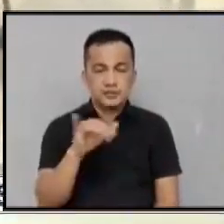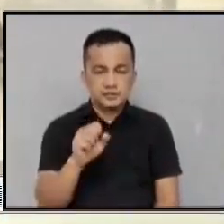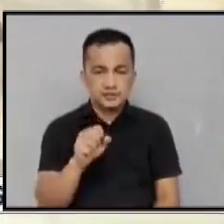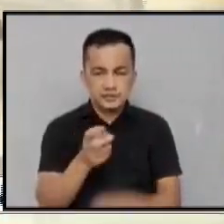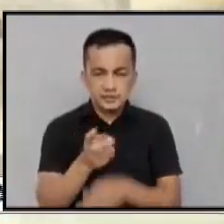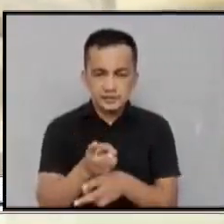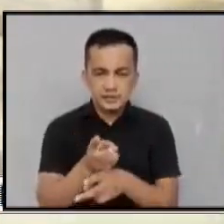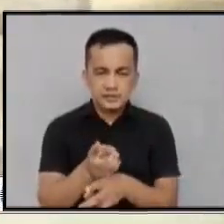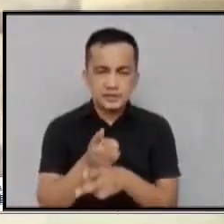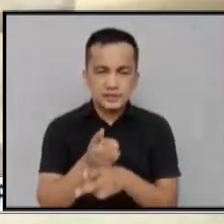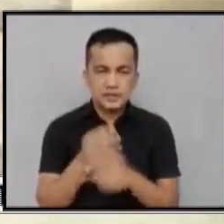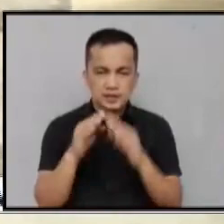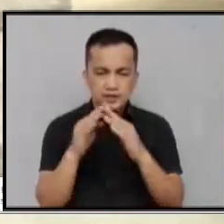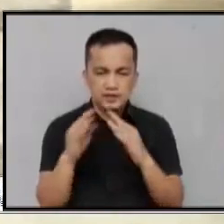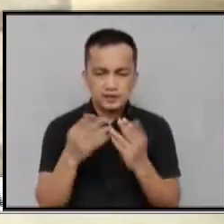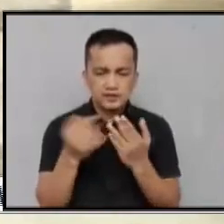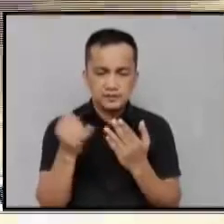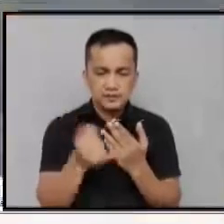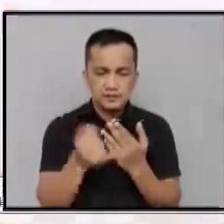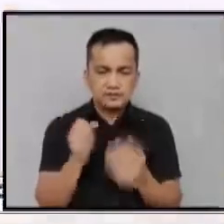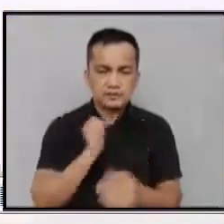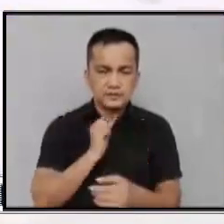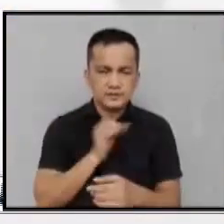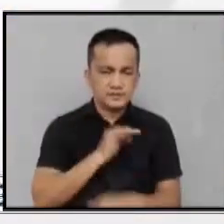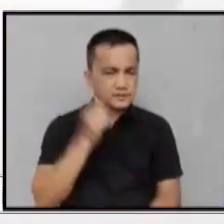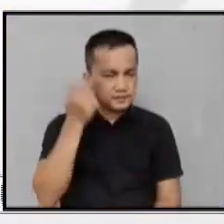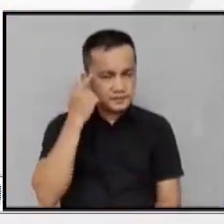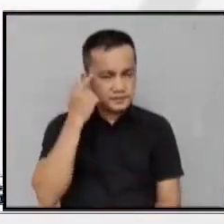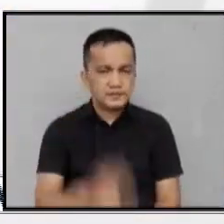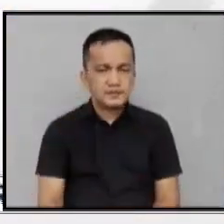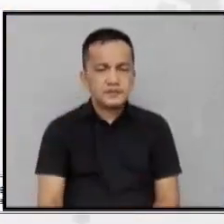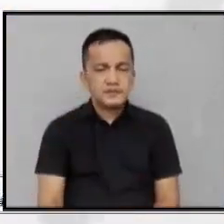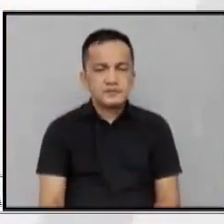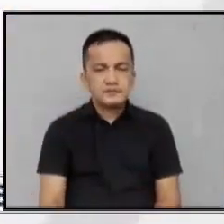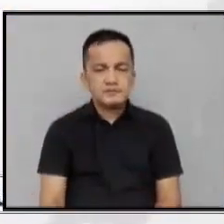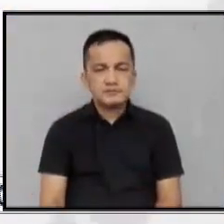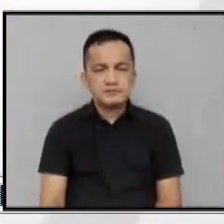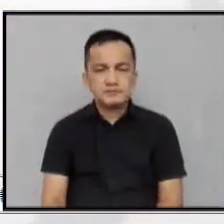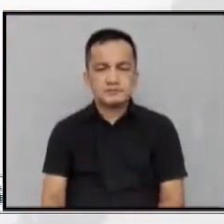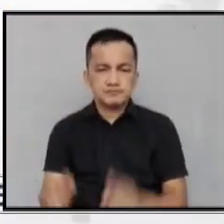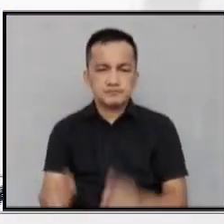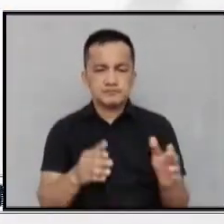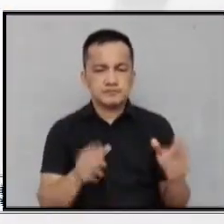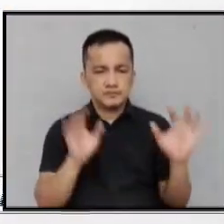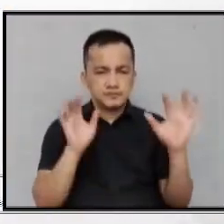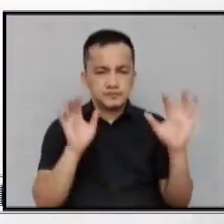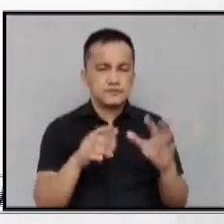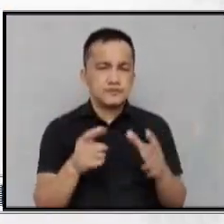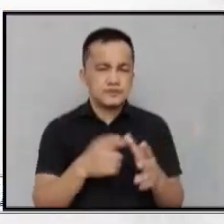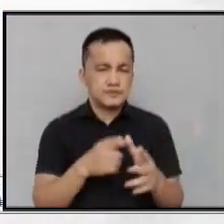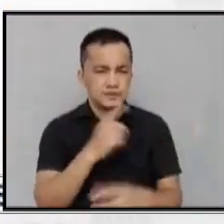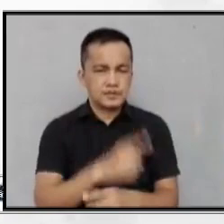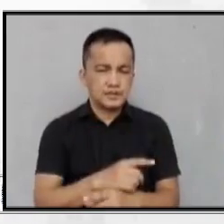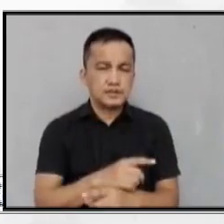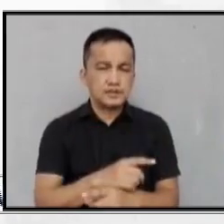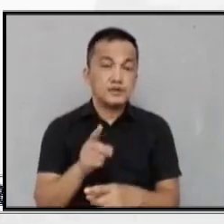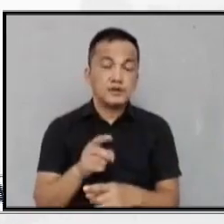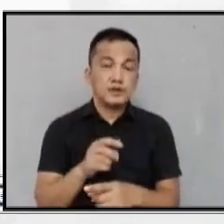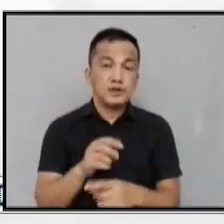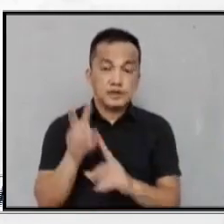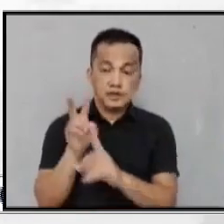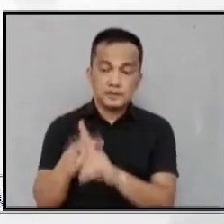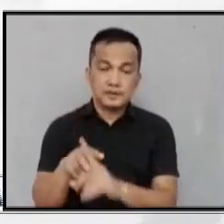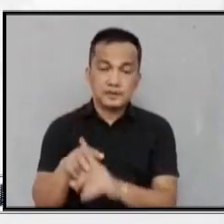projects para sa mga kawani ng gobyerno. Samantala, dinagsang ang first day ng filing ng application para sa civil